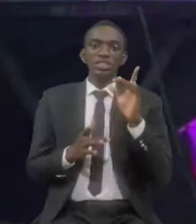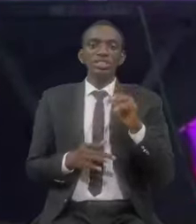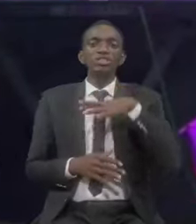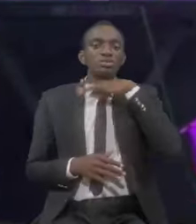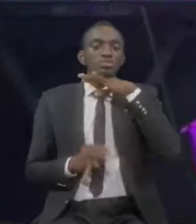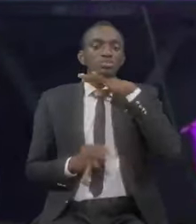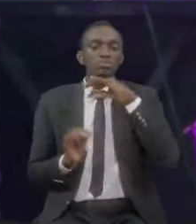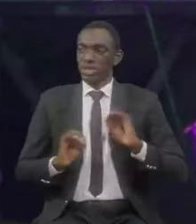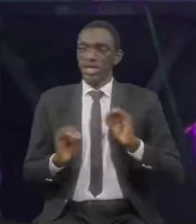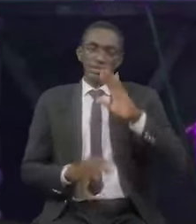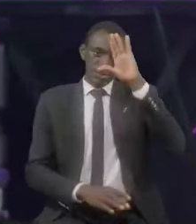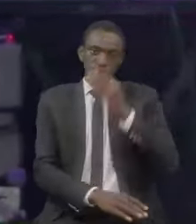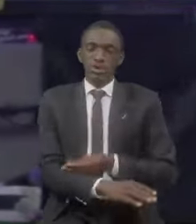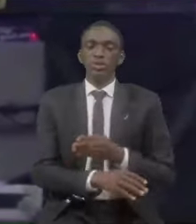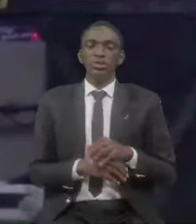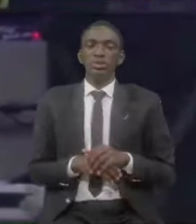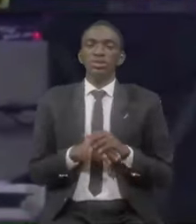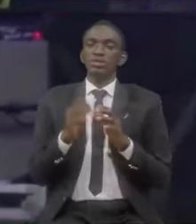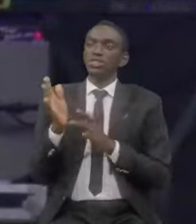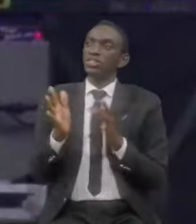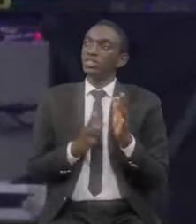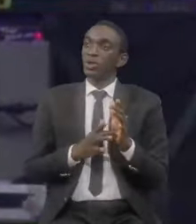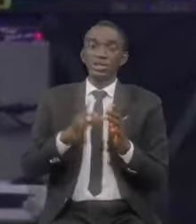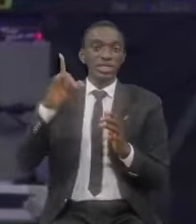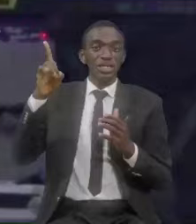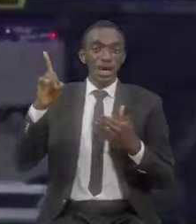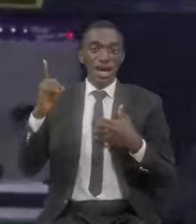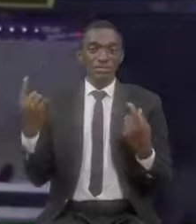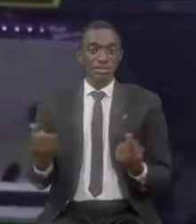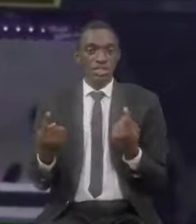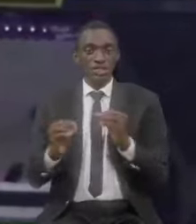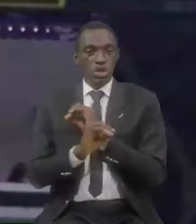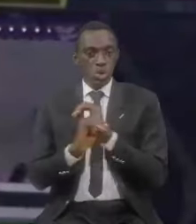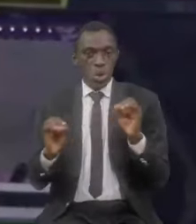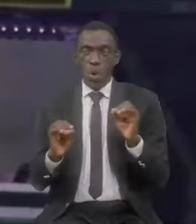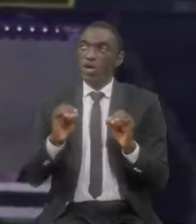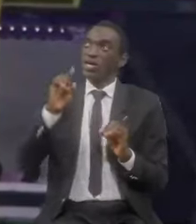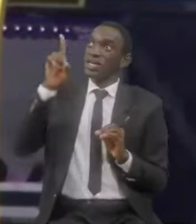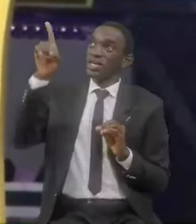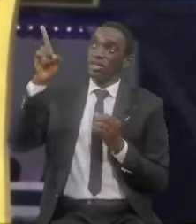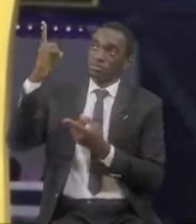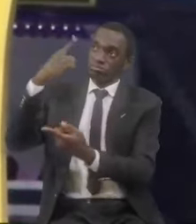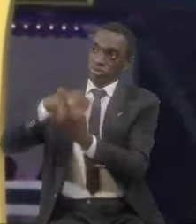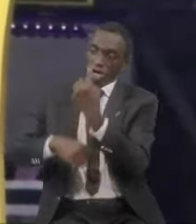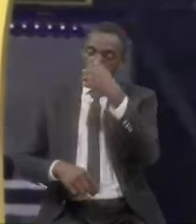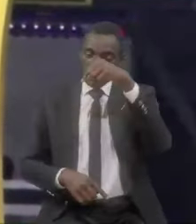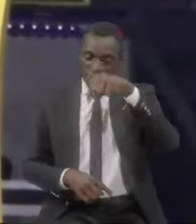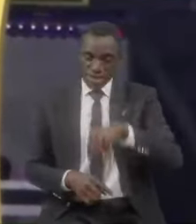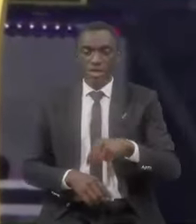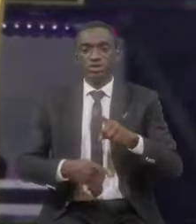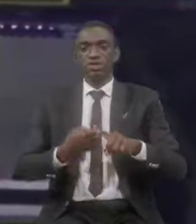tache. Jésus le Fils irrépréhensible de venir sur